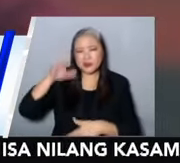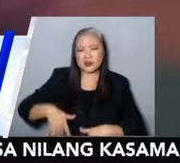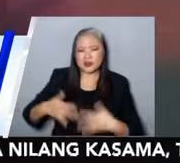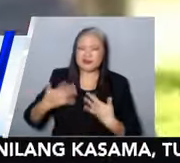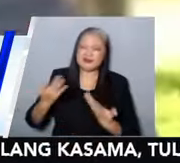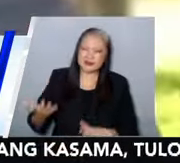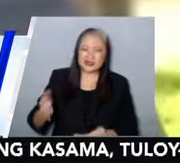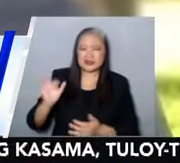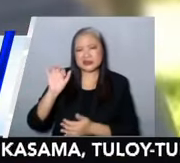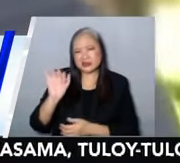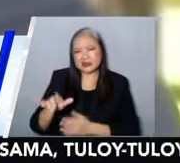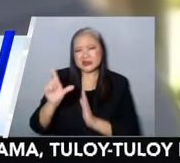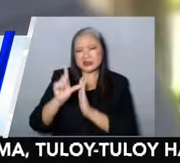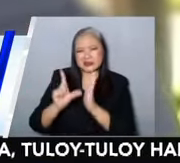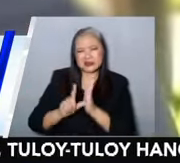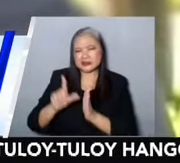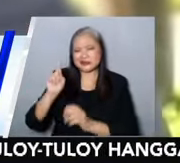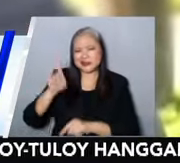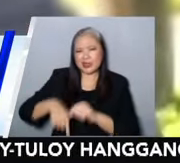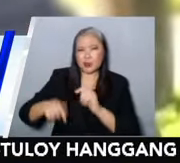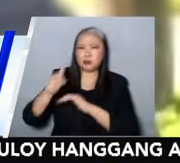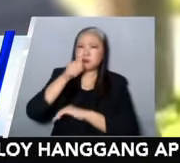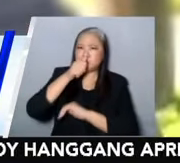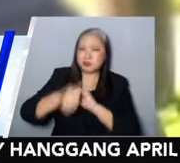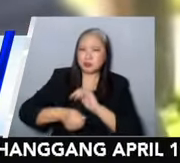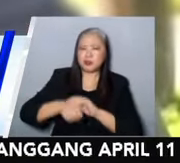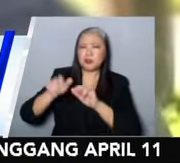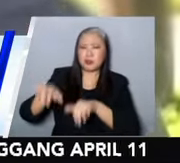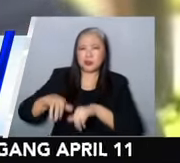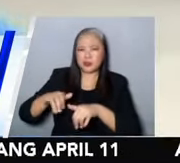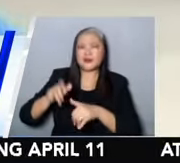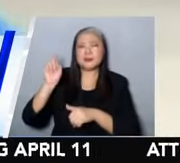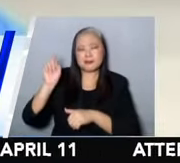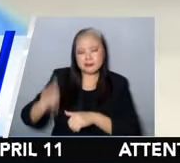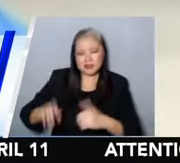law. Harapin mo talaga yan. In a way, kung